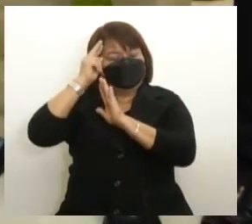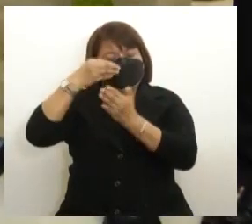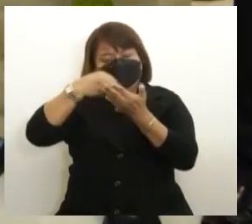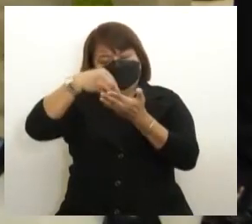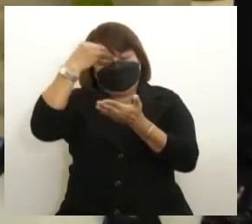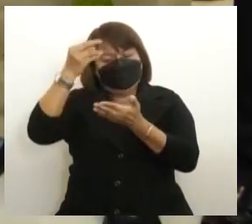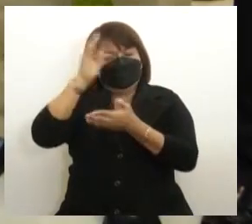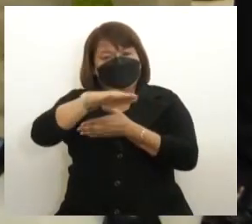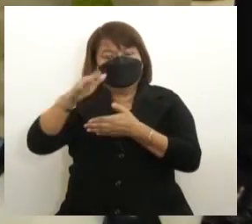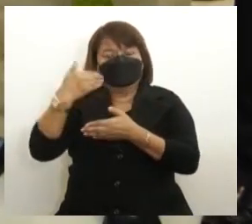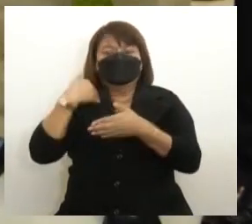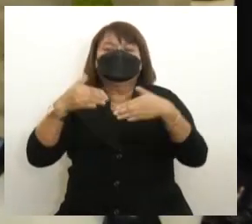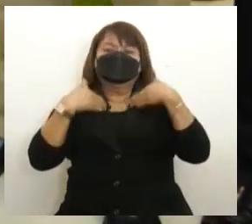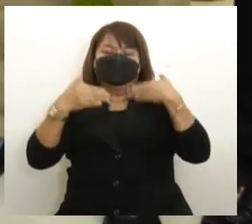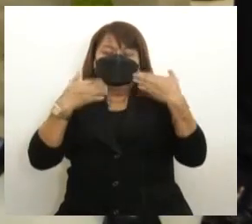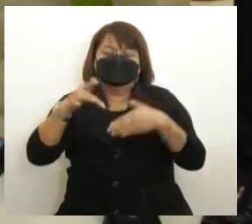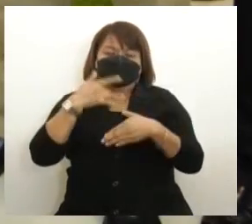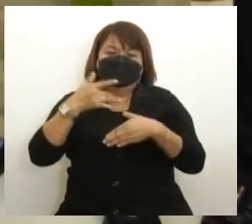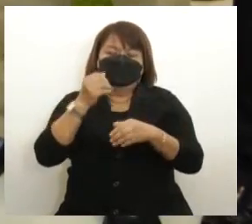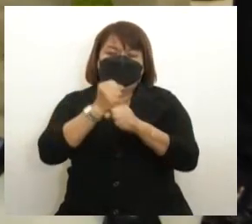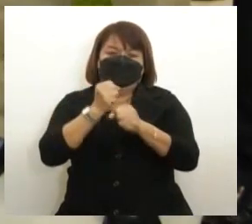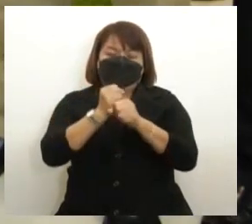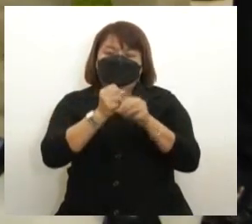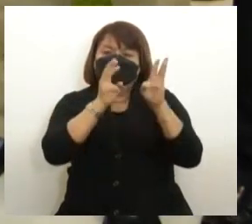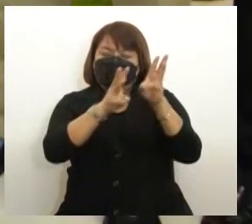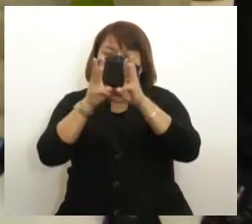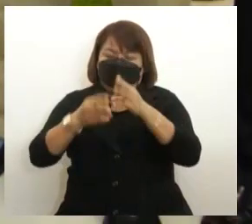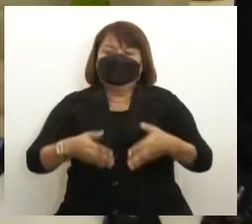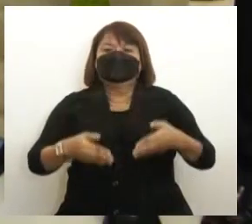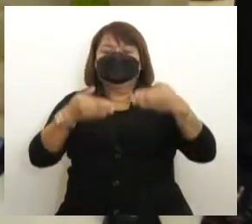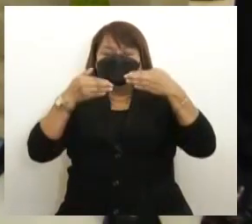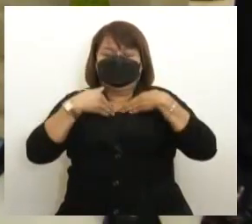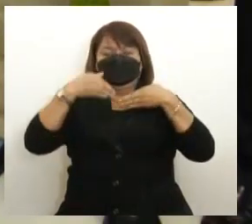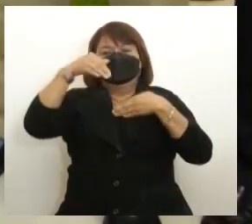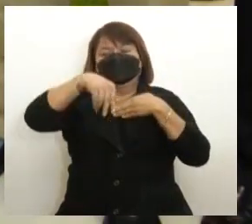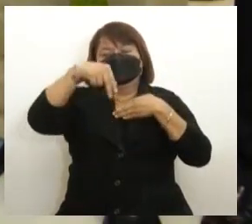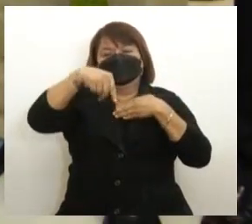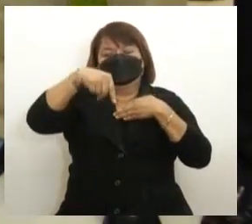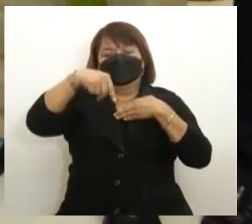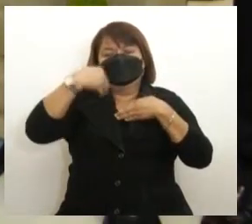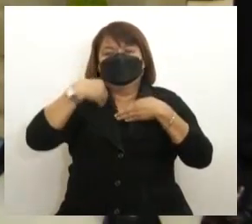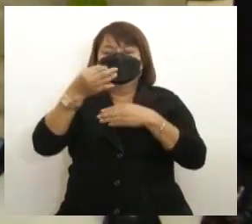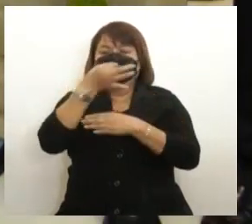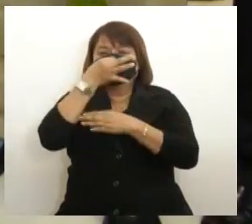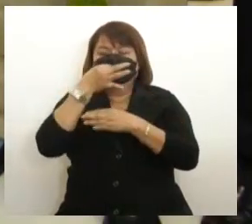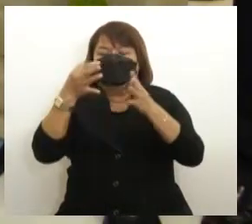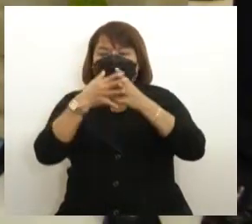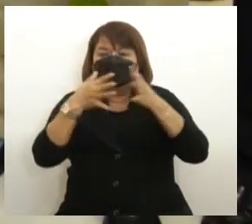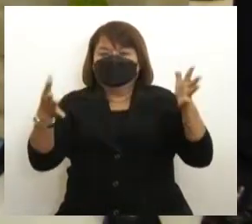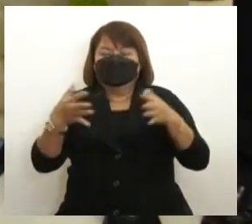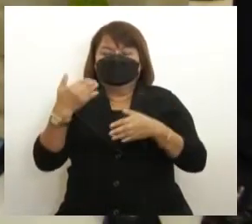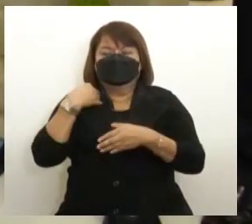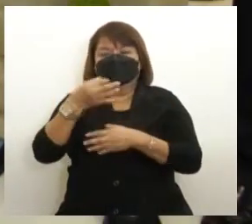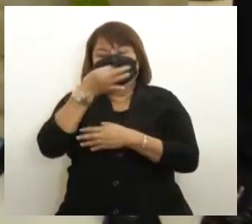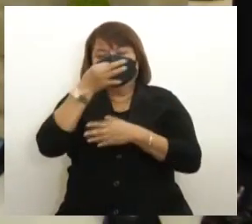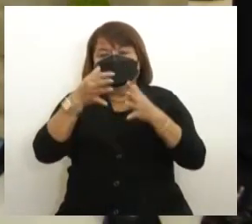ความสุขแล้วก็ได้รู้สึกถึงการทำวิถีชีวิตของที่นี่และทำให้เกิดอาชีพมากมายสิ่งที่เกิดอาชีพตร